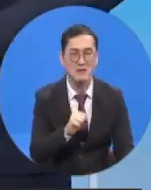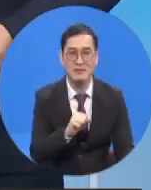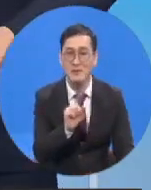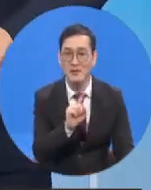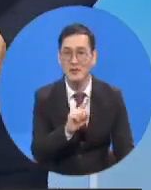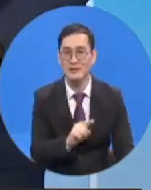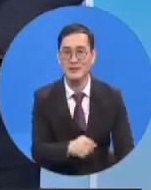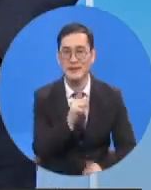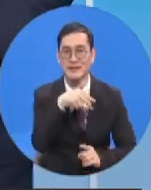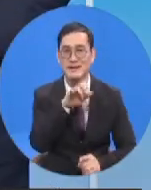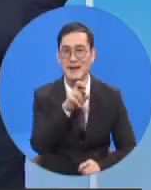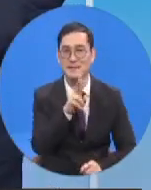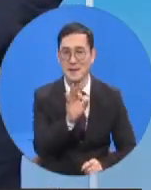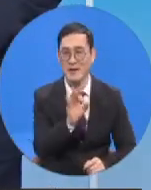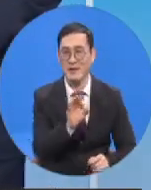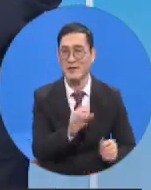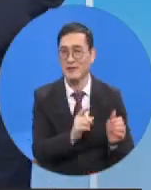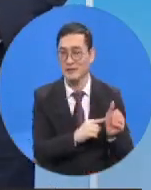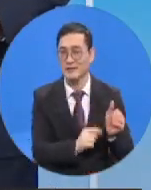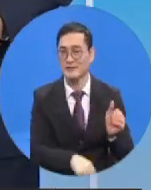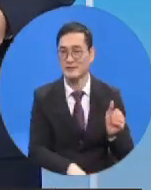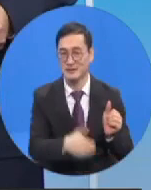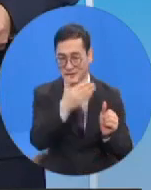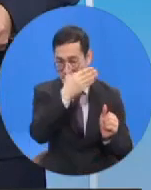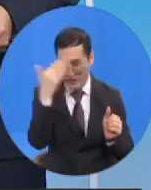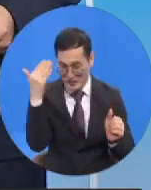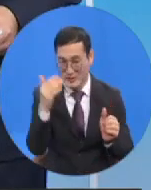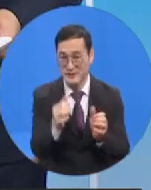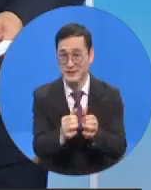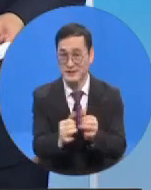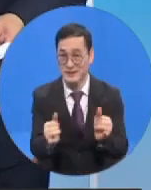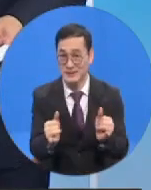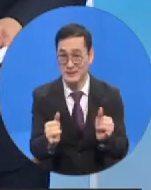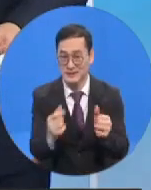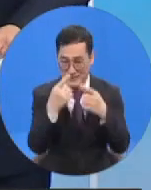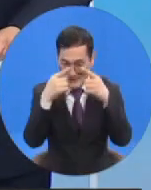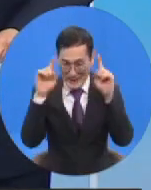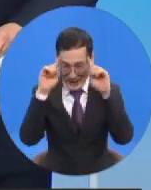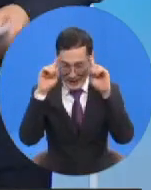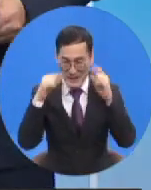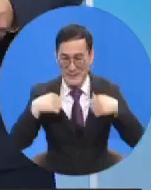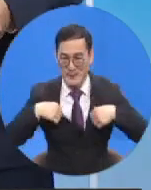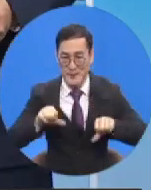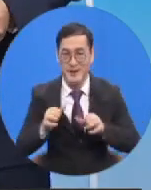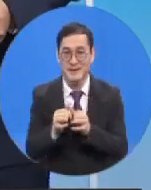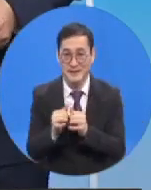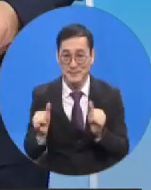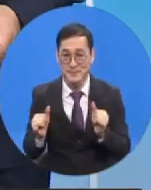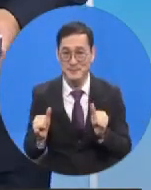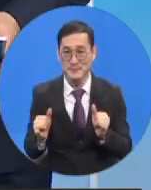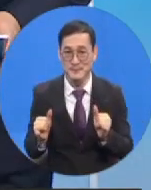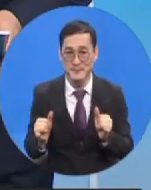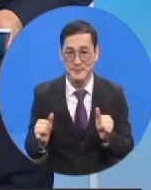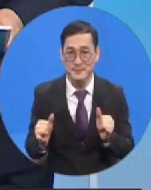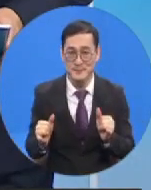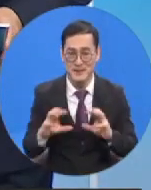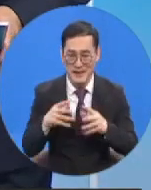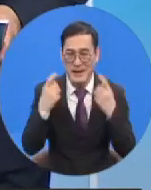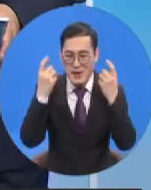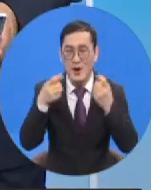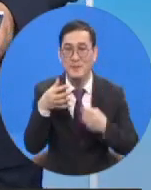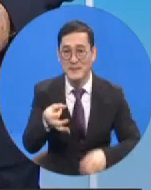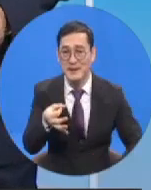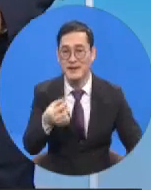자, 이재명 지사가 청년들에게, 즉, 대학을 가지 않은 고졸 청년들에게 세계